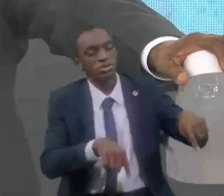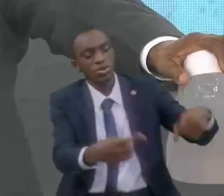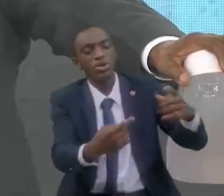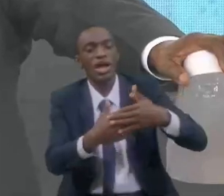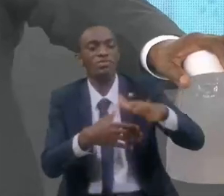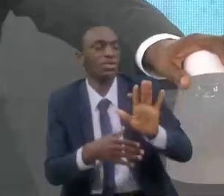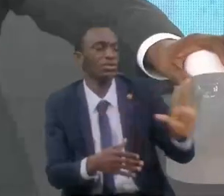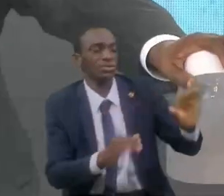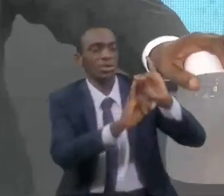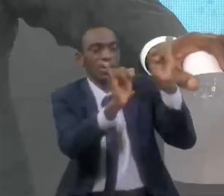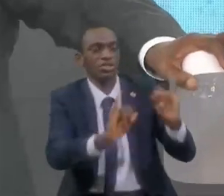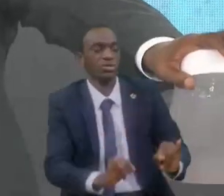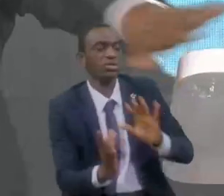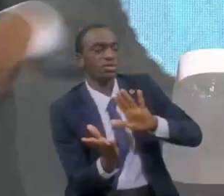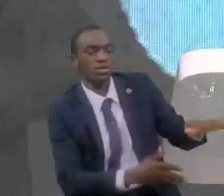laisse-le.